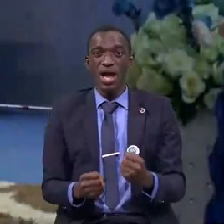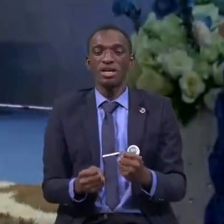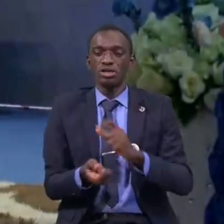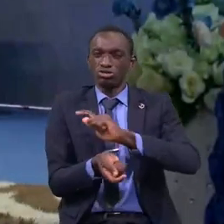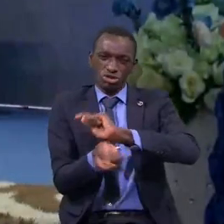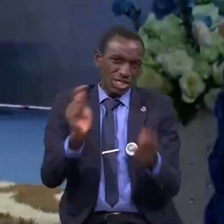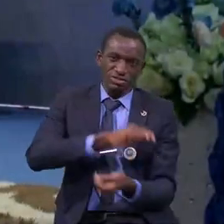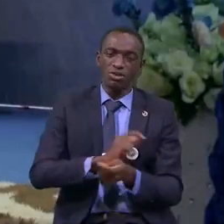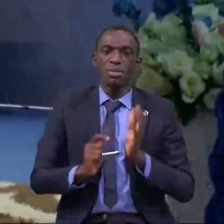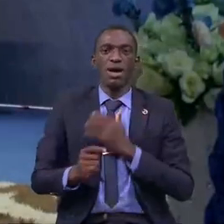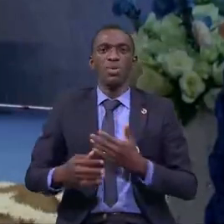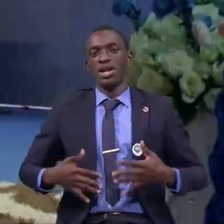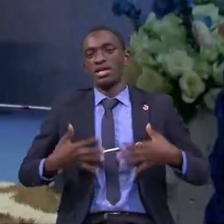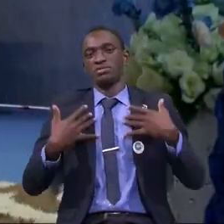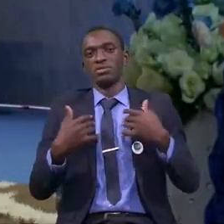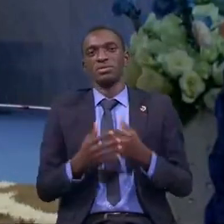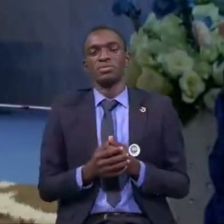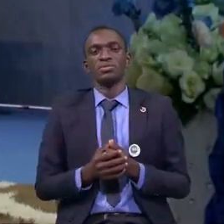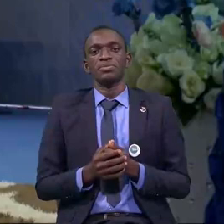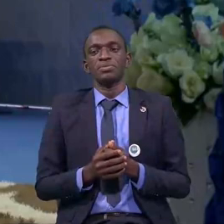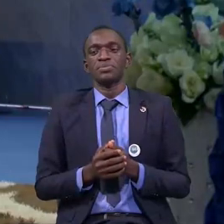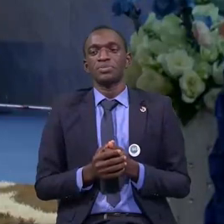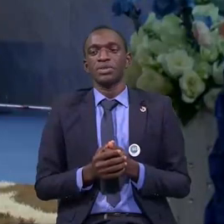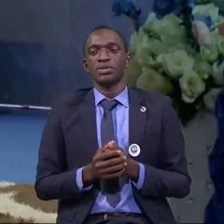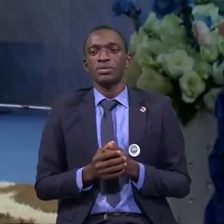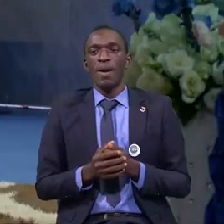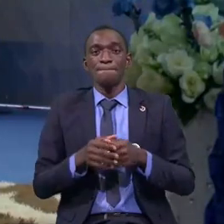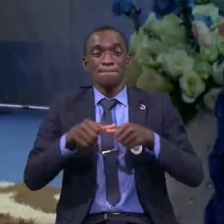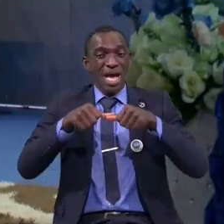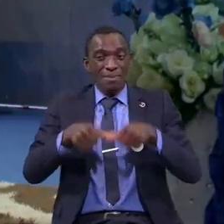Ça c'est la puissance qui vient transformer nos vies.